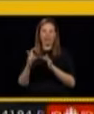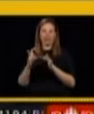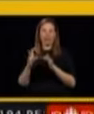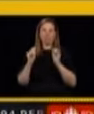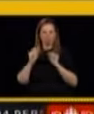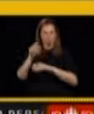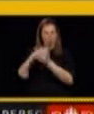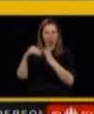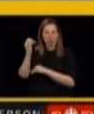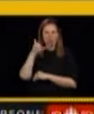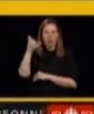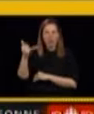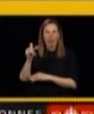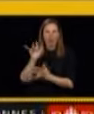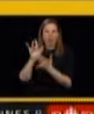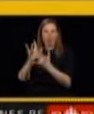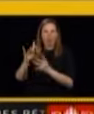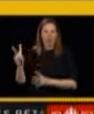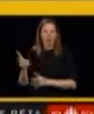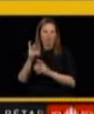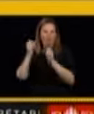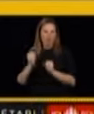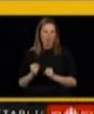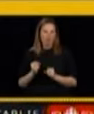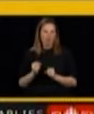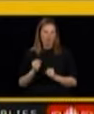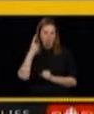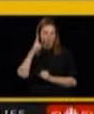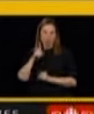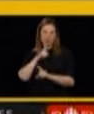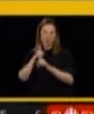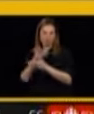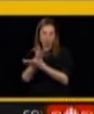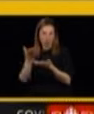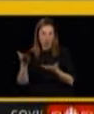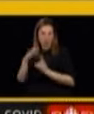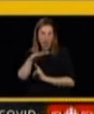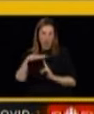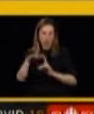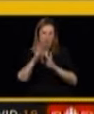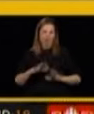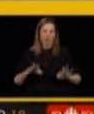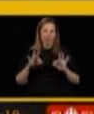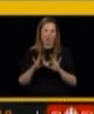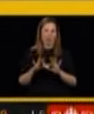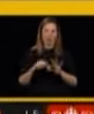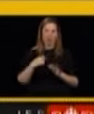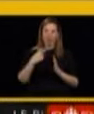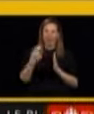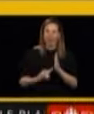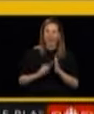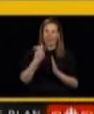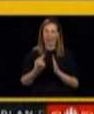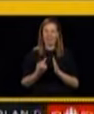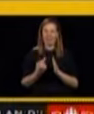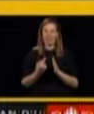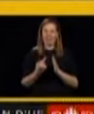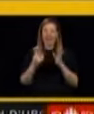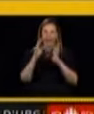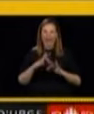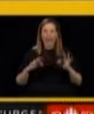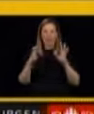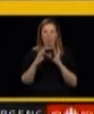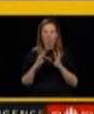s'organiser pour les contacter rapidement. Donc, on veut quand même dire aux gens, là, allez-y, inscrivez-vous à